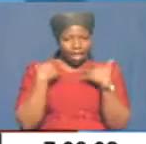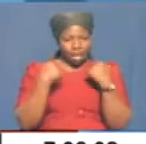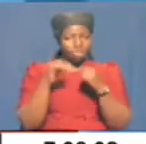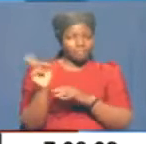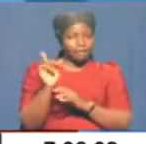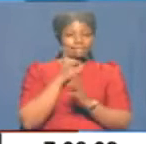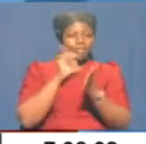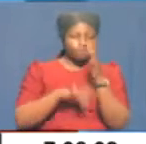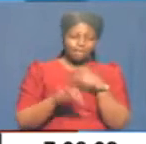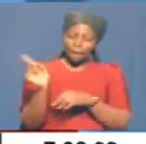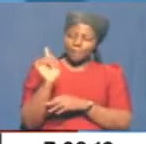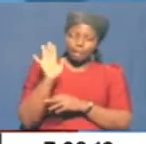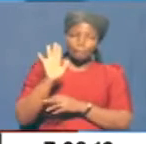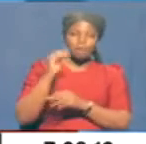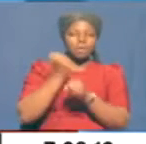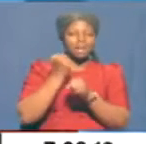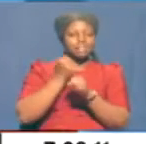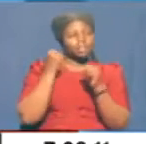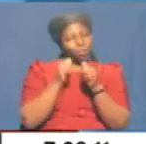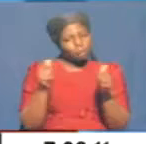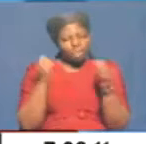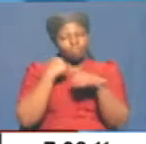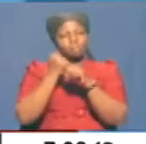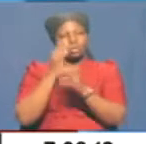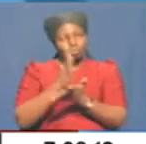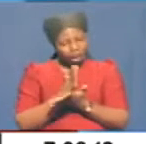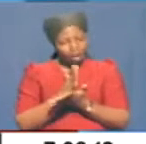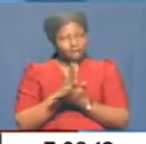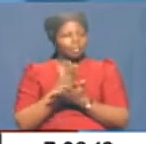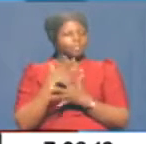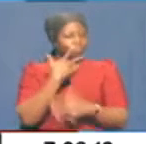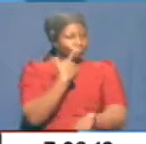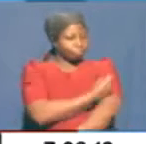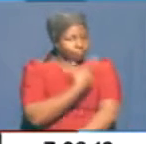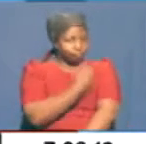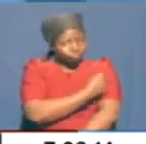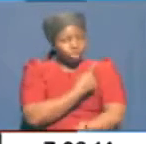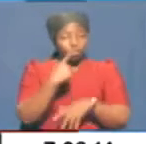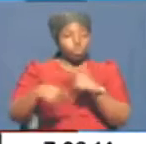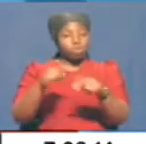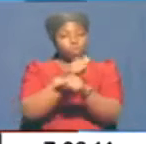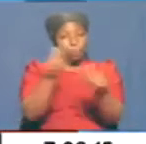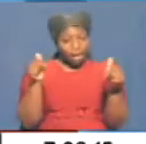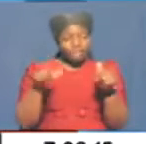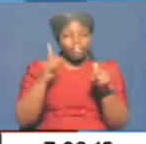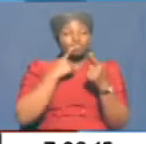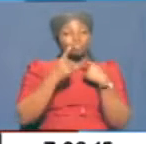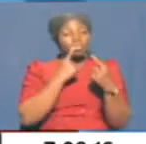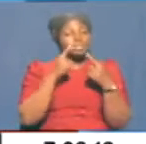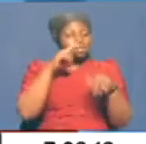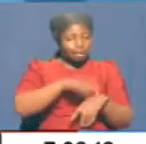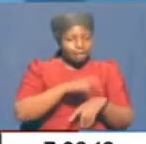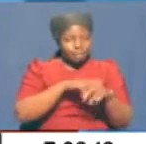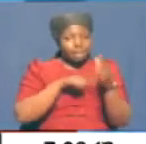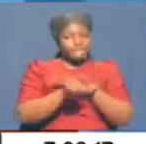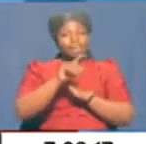hiyo inafanya kila iwezalo kuhakikisha shughuli ya utoaji wa chanjo hiyo inaendeshwa ipasavyo. Mochache alikuwa akizungumza kwenye uwanja wa kimataifa